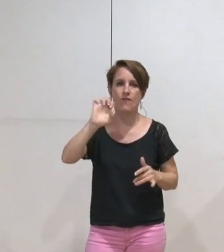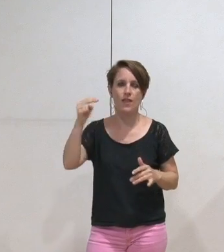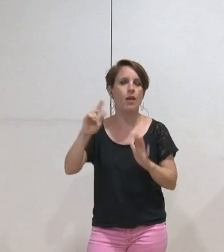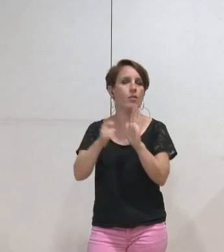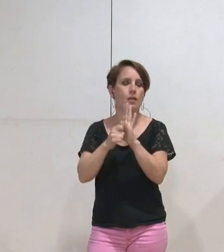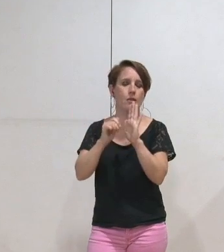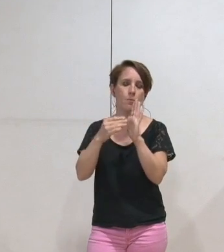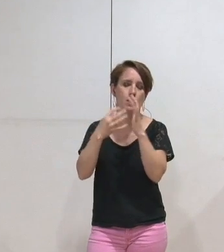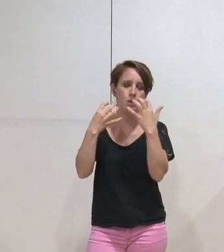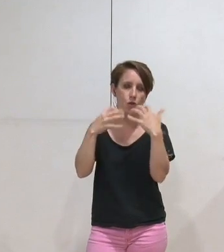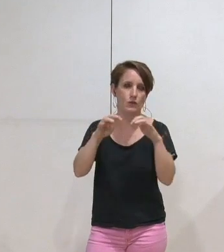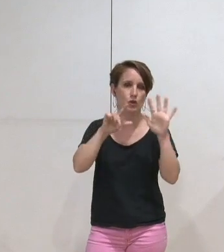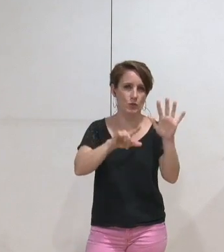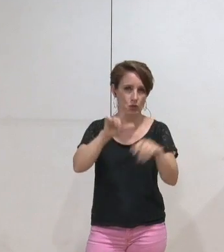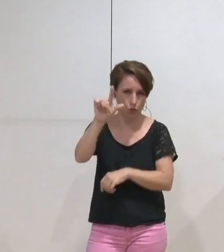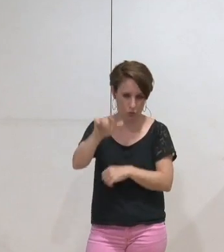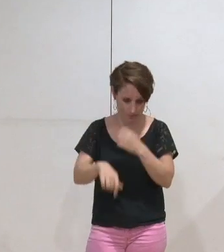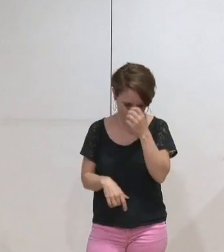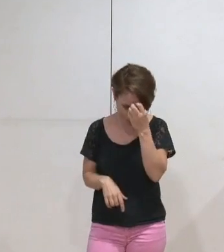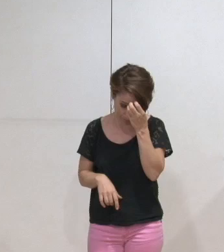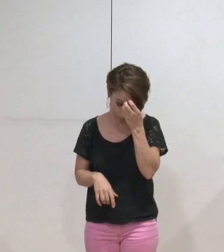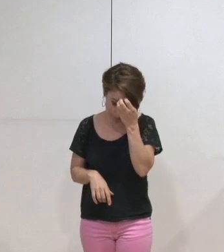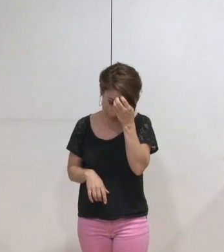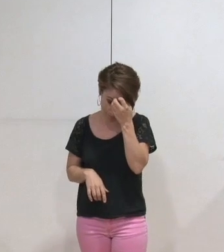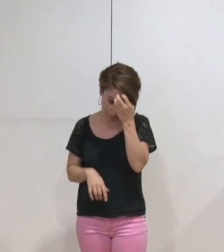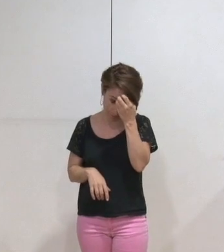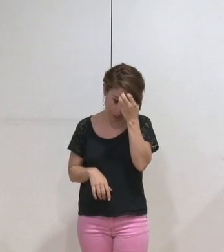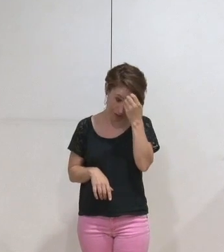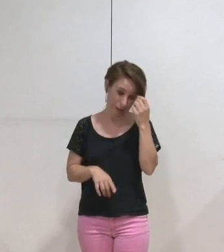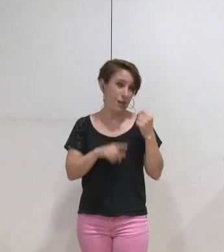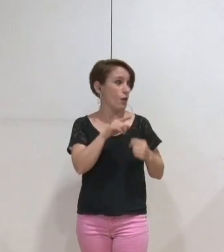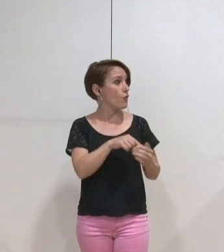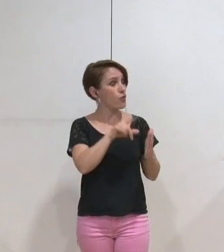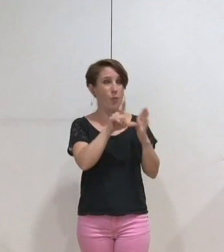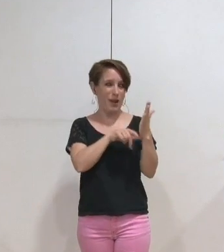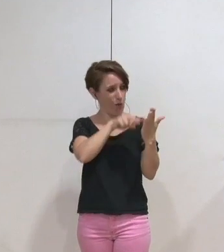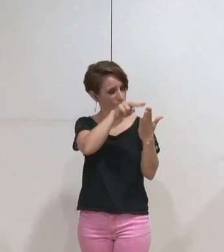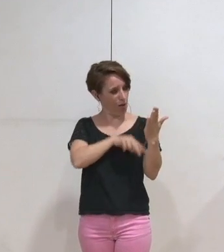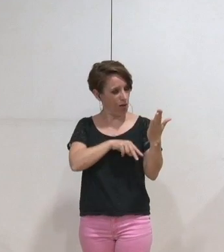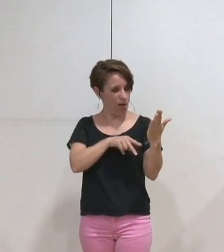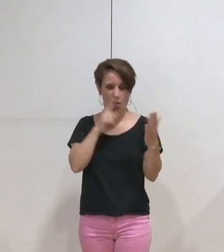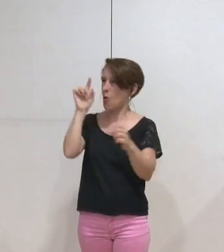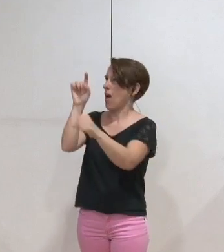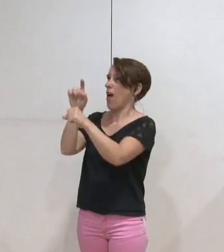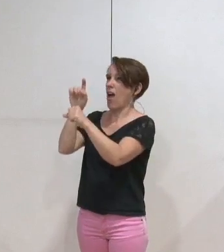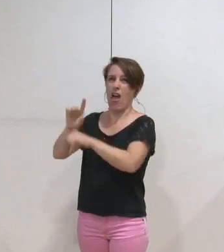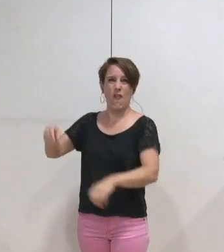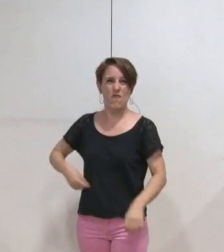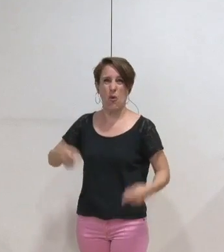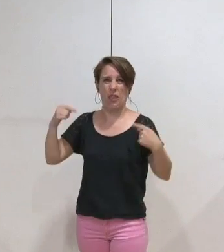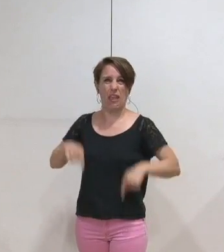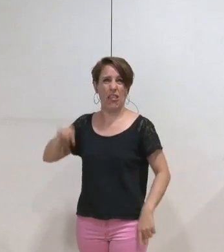à votre lecture de la loi et des conséquences que vous en tirez pour mettre en accusation l'État elle serait louable si elle n'était pas tout simplement partiale et